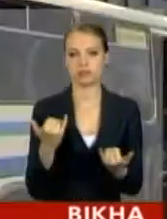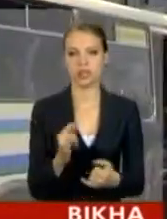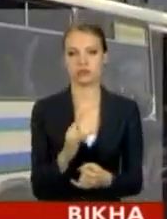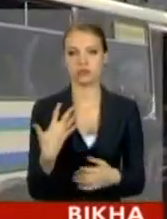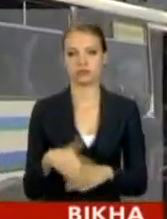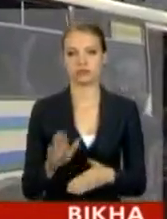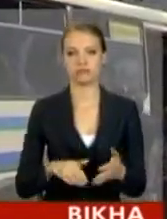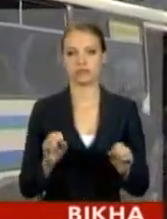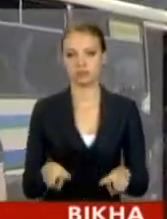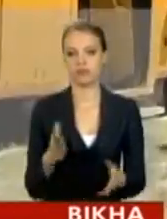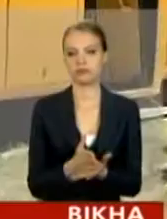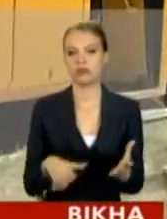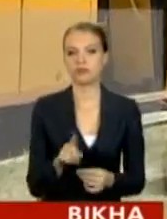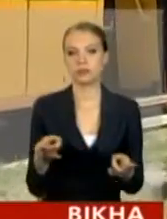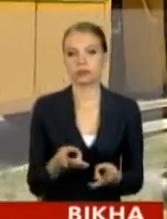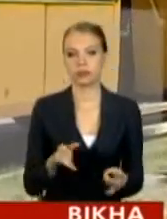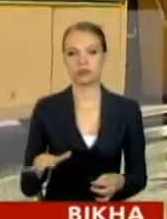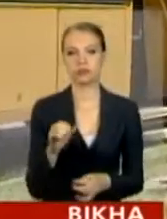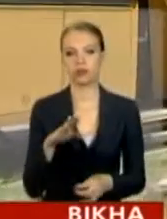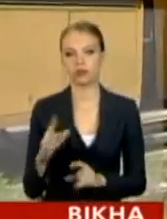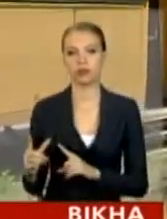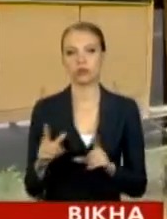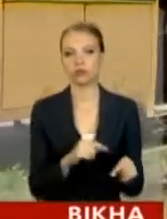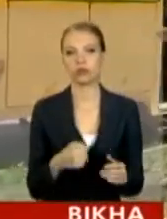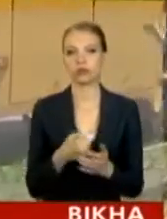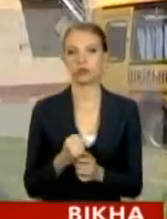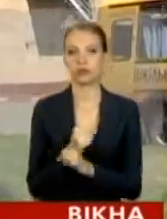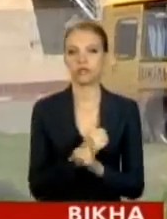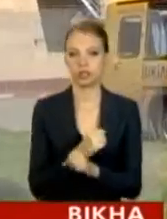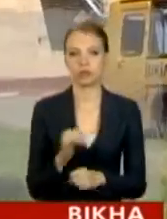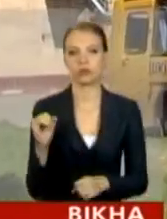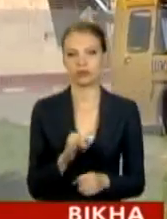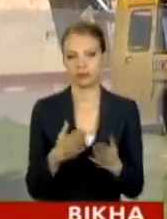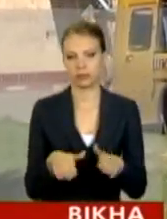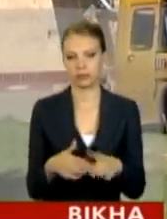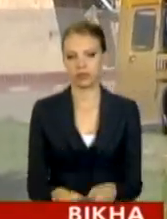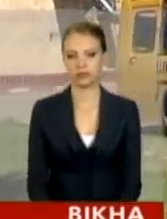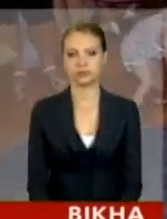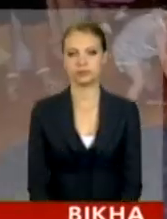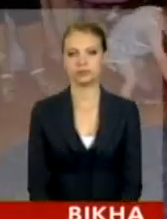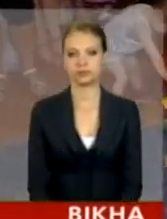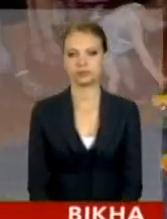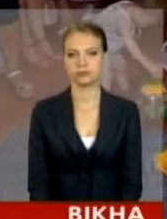вже в безпеці, мають усе потрібне. Із зони АТО вони поїхали до санаторіїв і пансіонатів.